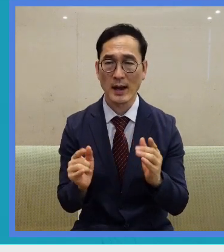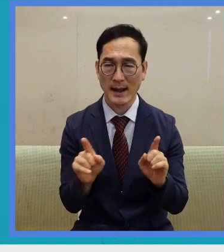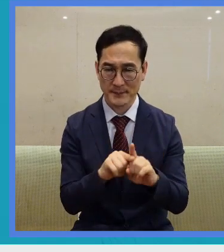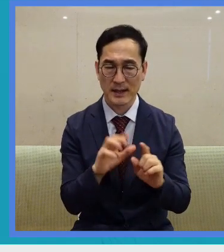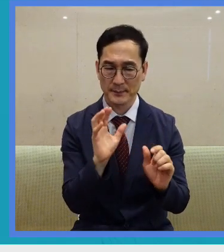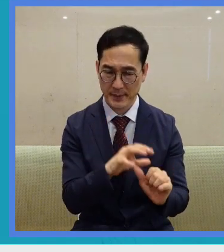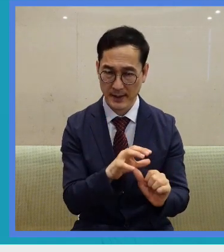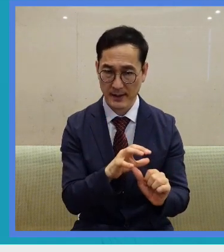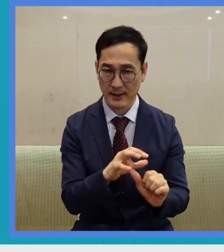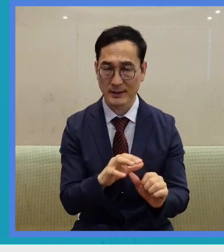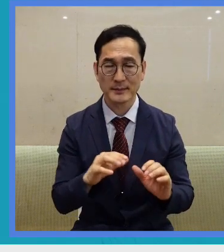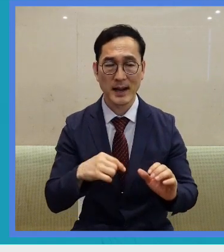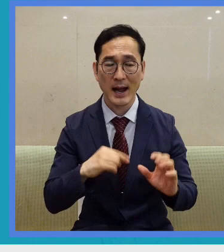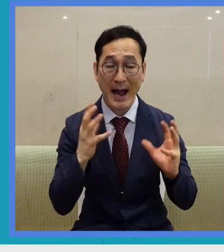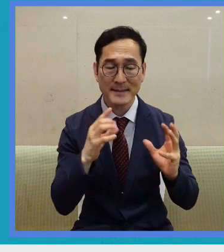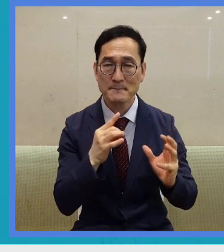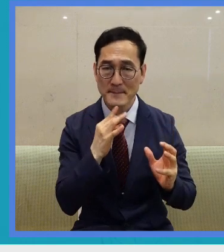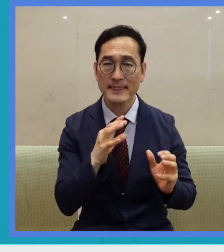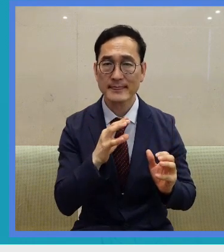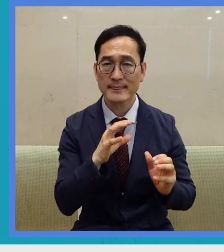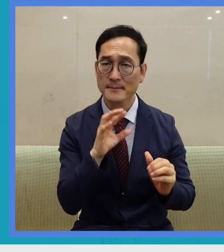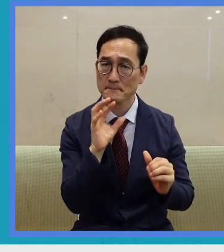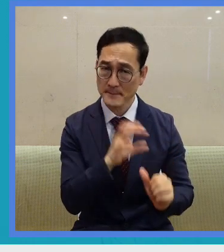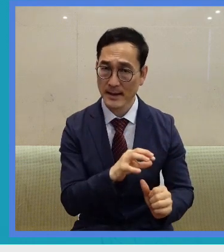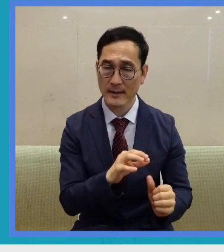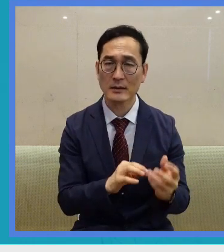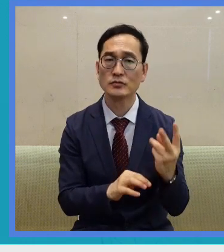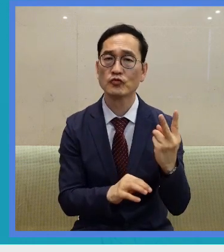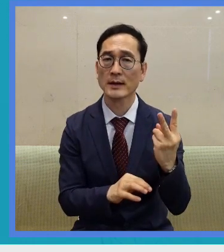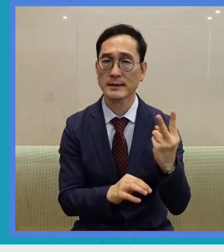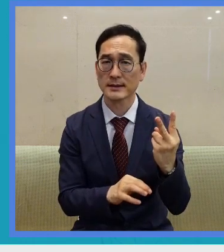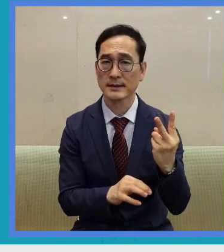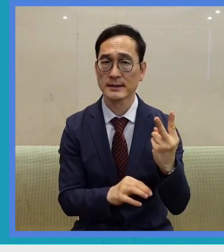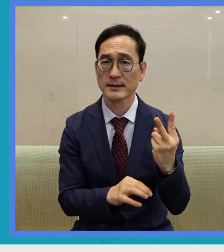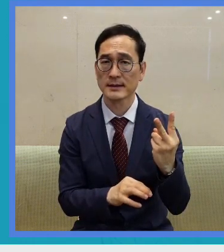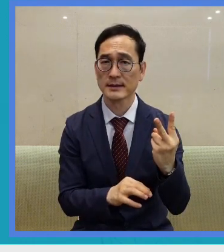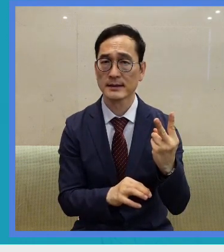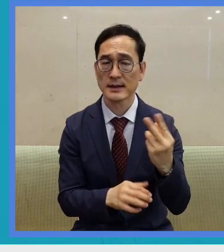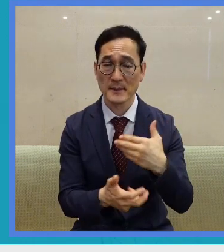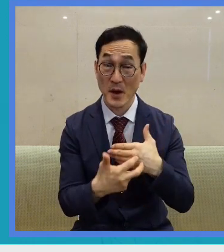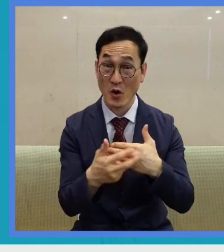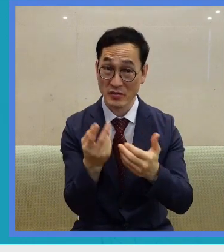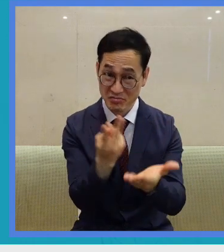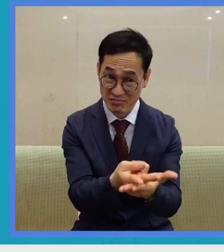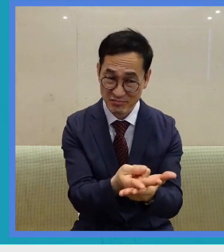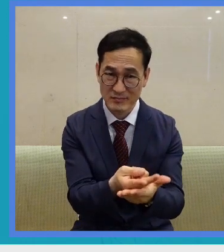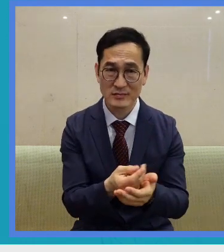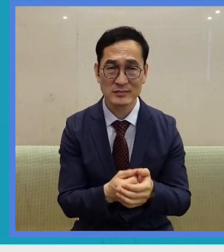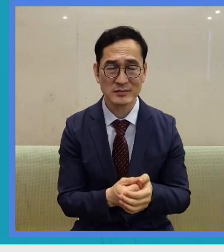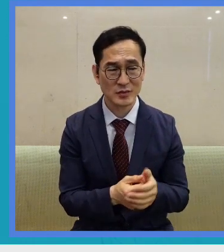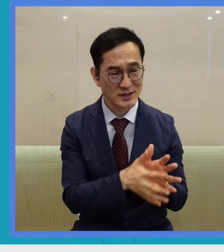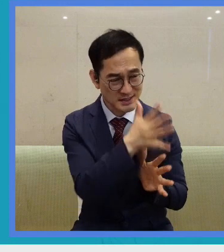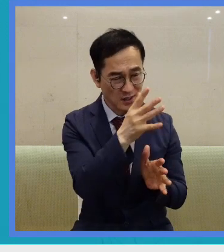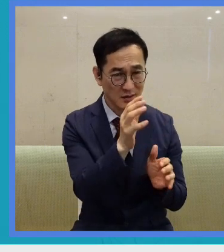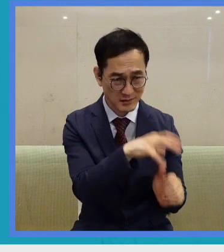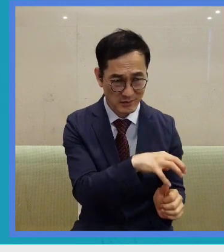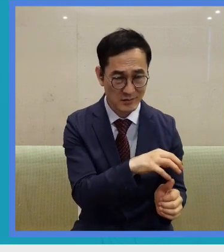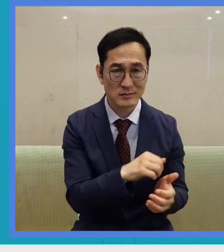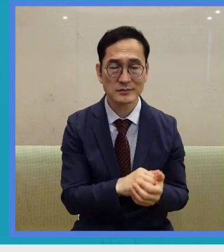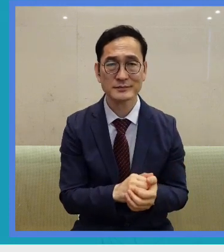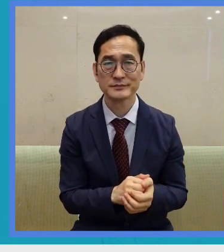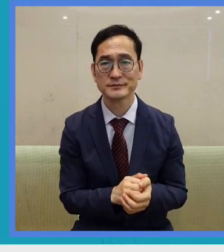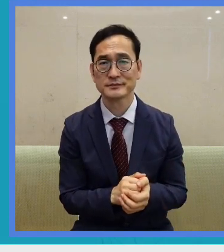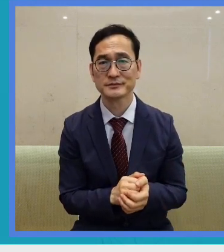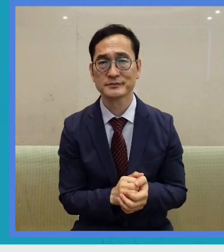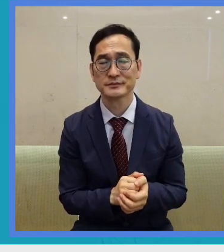되거나 아니면 이 아이가 정말 확진자가 돼가지고 아이 혼자만 시설이나 아니면 병원으로 격리가 되는 경우들이 있습니다. 그런데 어떤